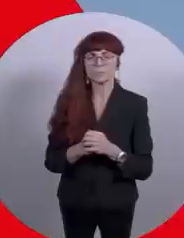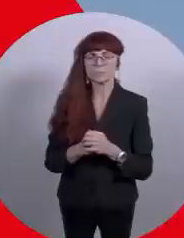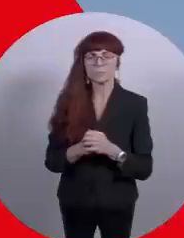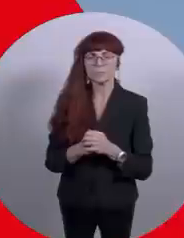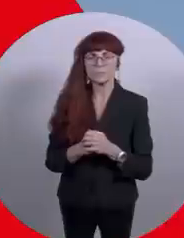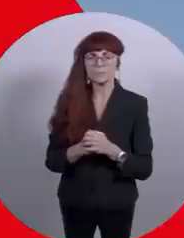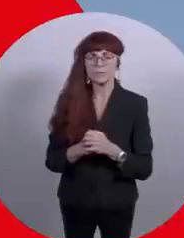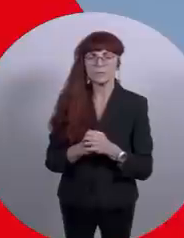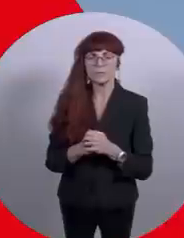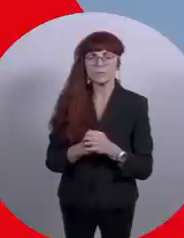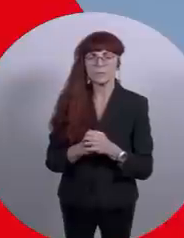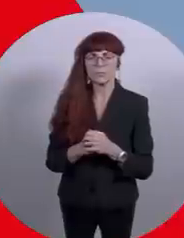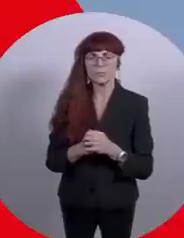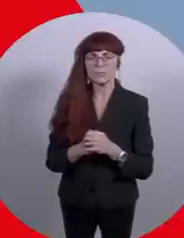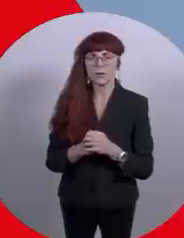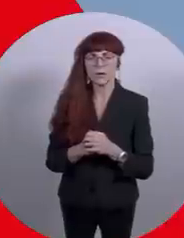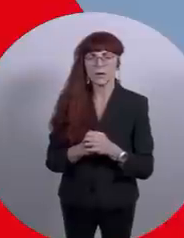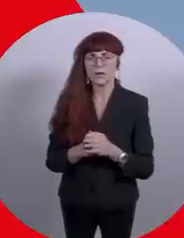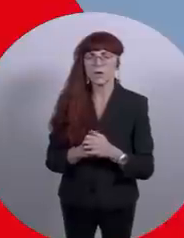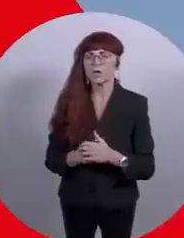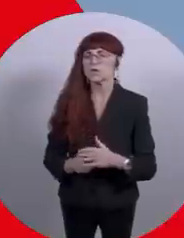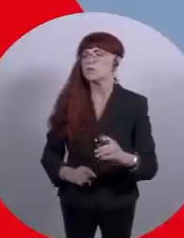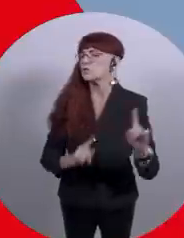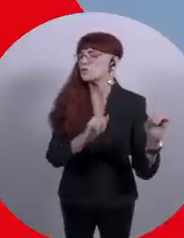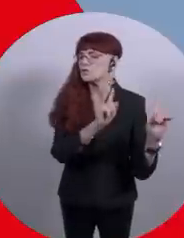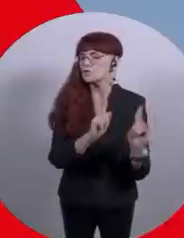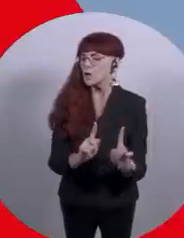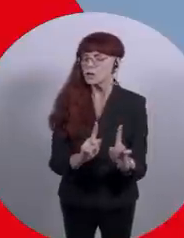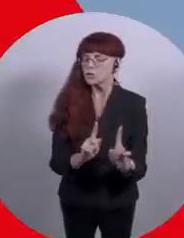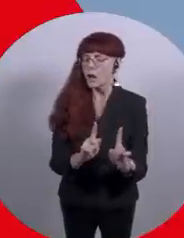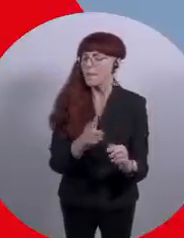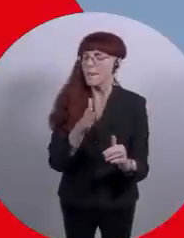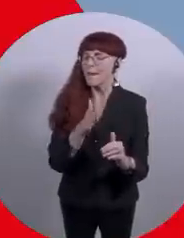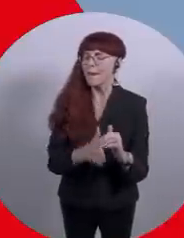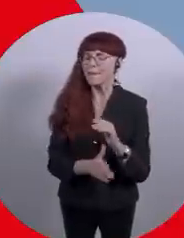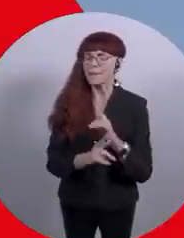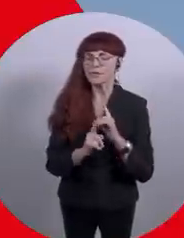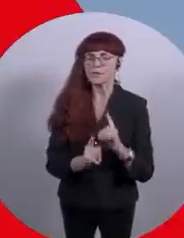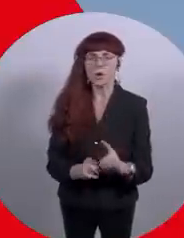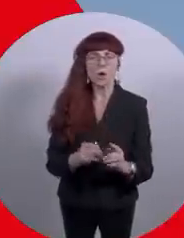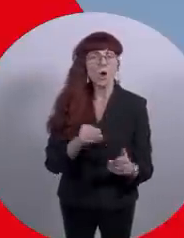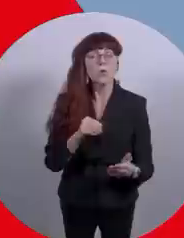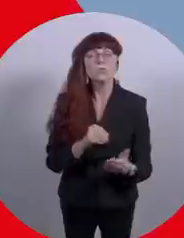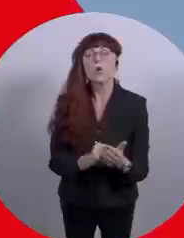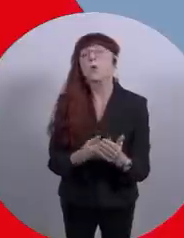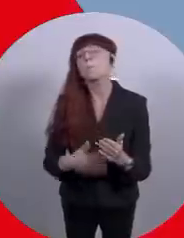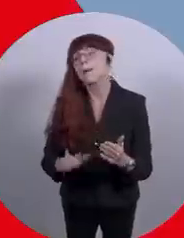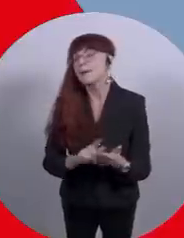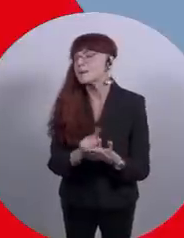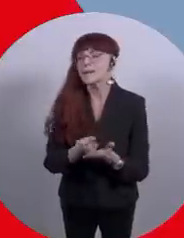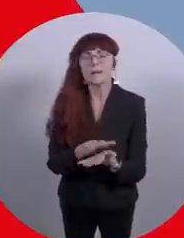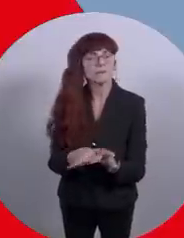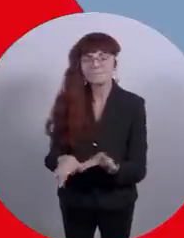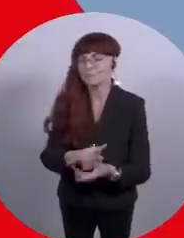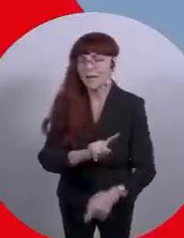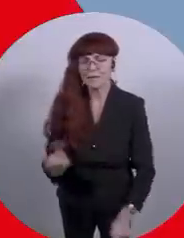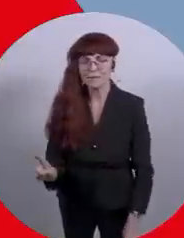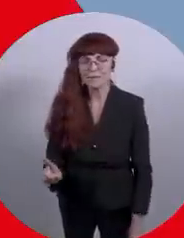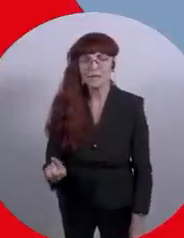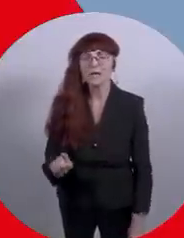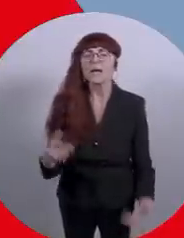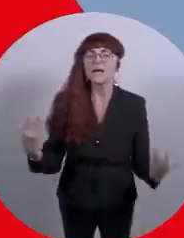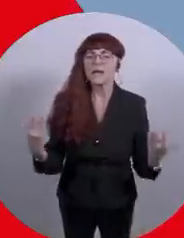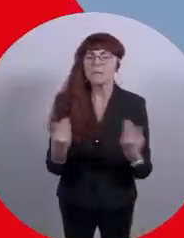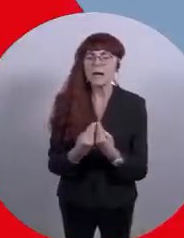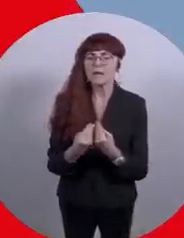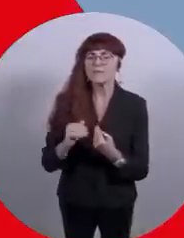lasst uns den Stillstand beenden und keine weitere Monate Zeit verlieren lasst uns gemeinsam diese